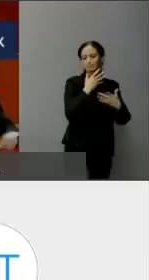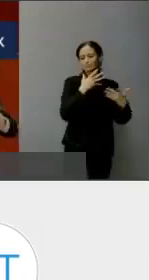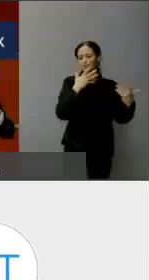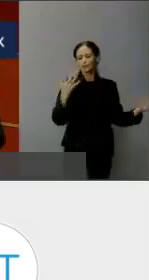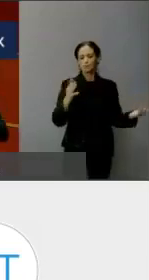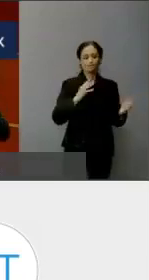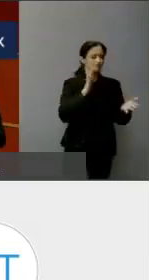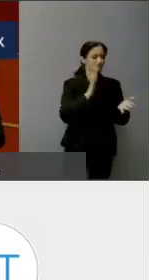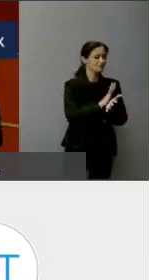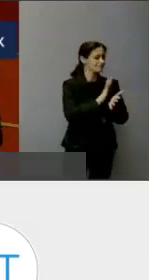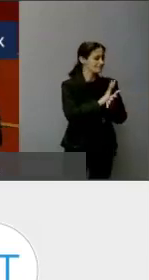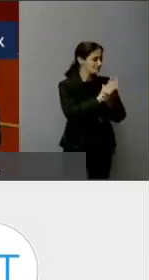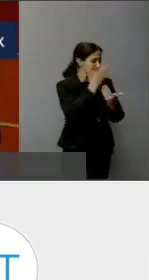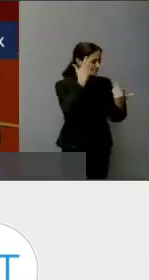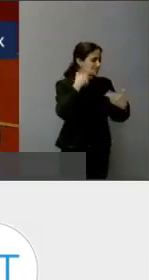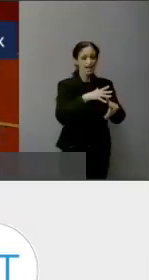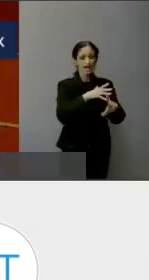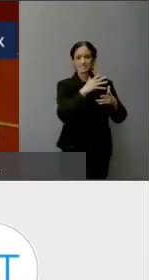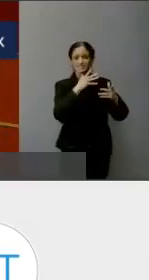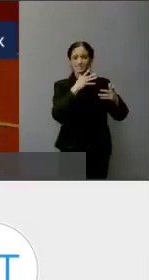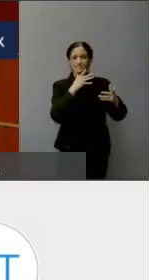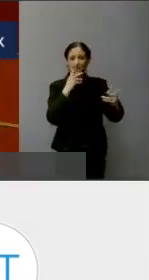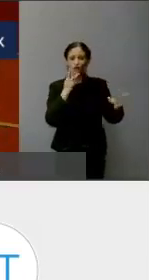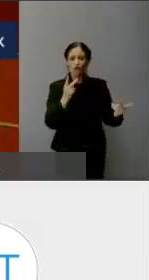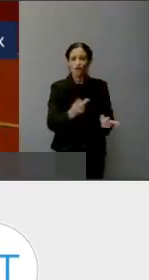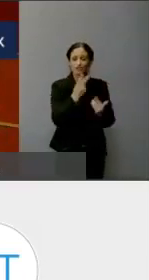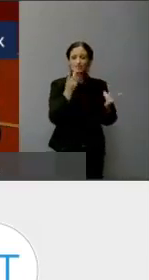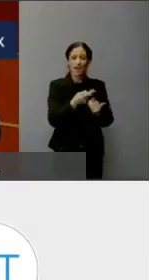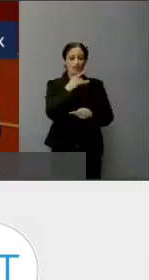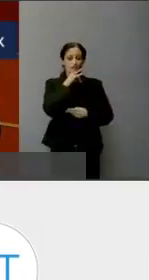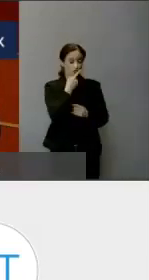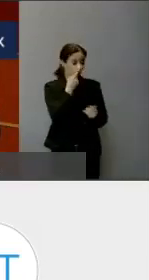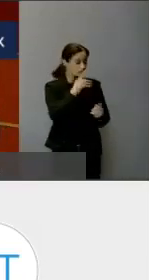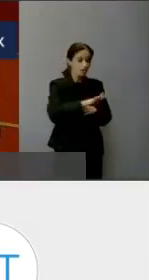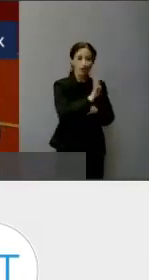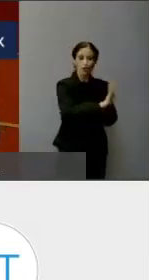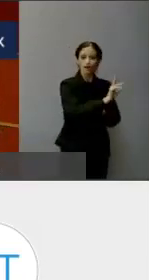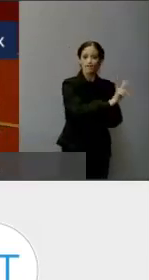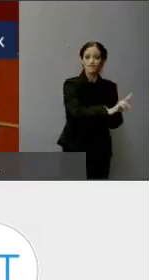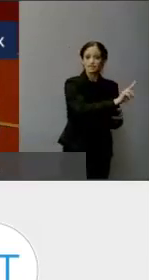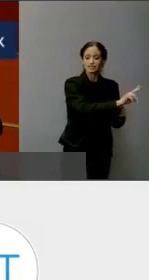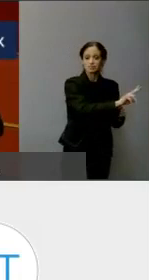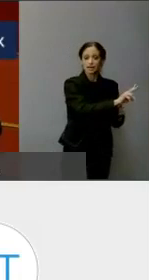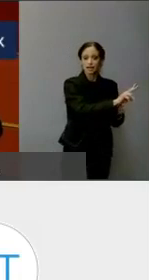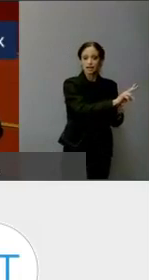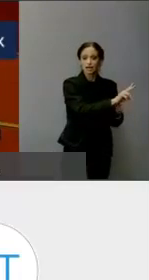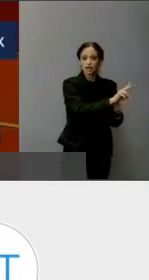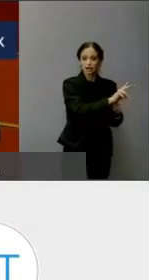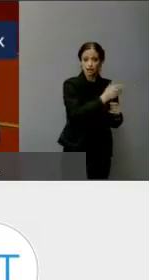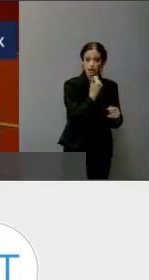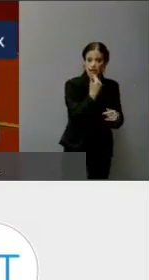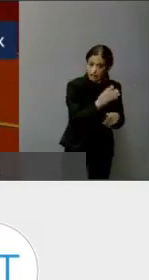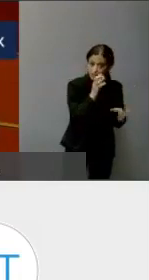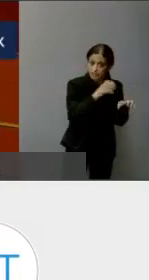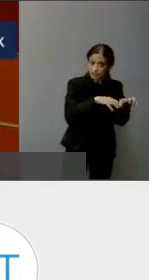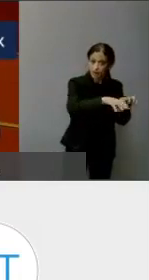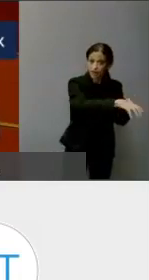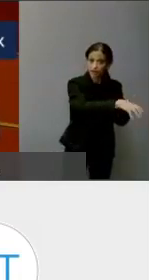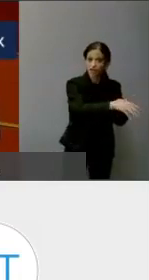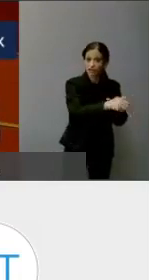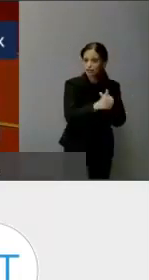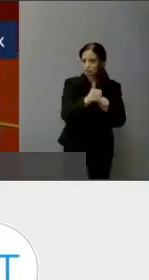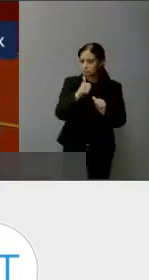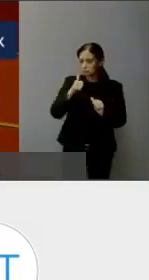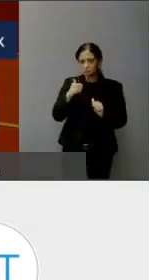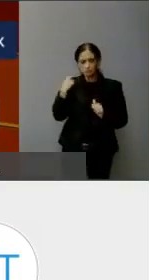bastavano 40 villette come mai non c'aveva pensato nessuno prima di voi perché non è vero perché non è vero e lo si capisce